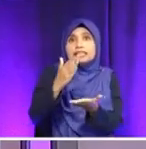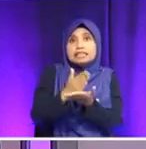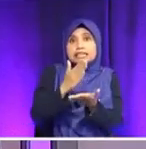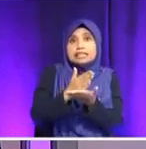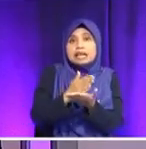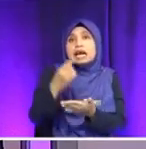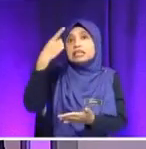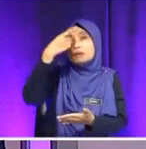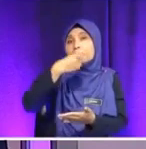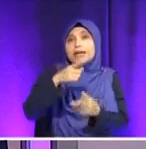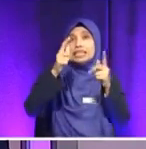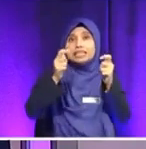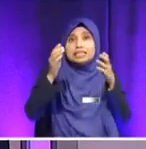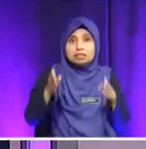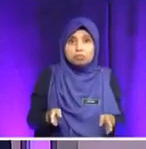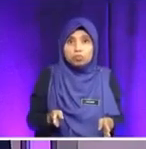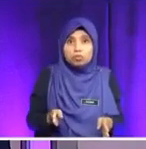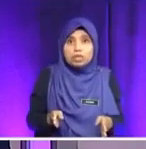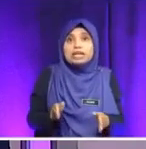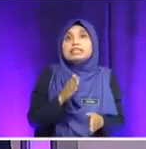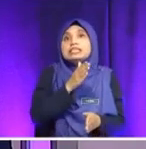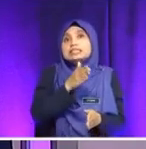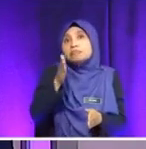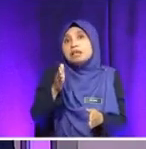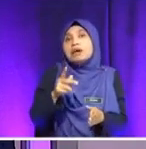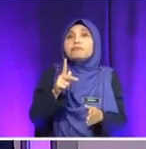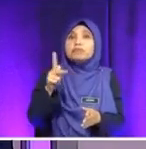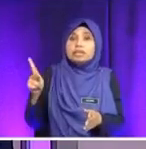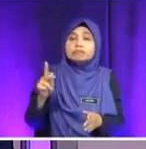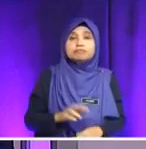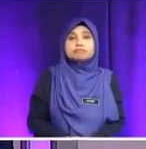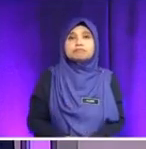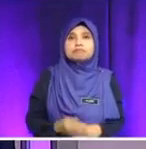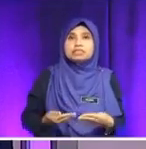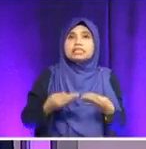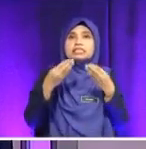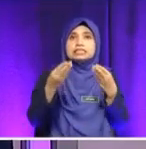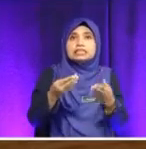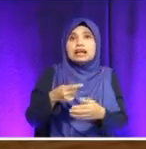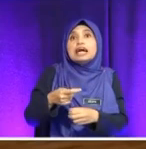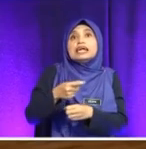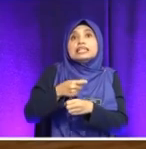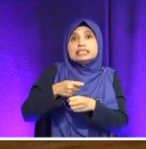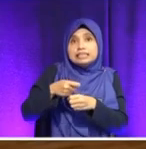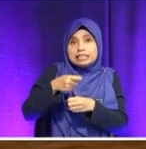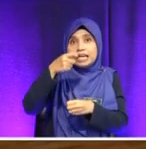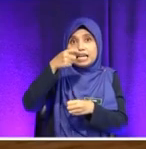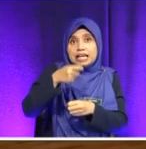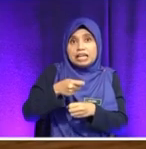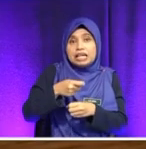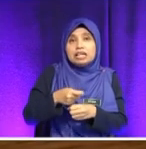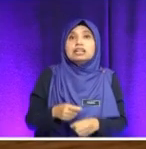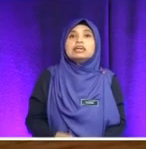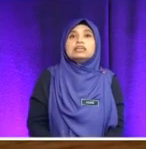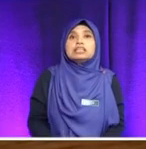tetamu. Maksudnya kita tuang di tepi dulu, di sebelah kanan dulu. Okey, kemudian menyerahkan bil. Okey, yang ini kita ambil je lah